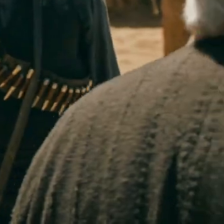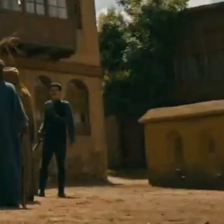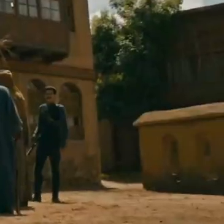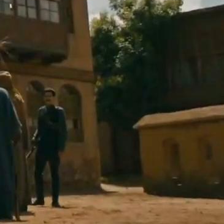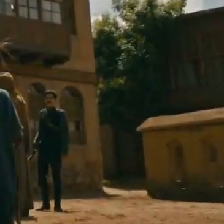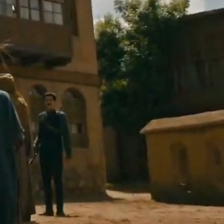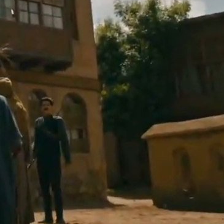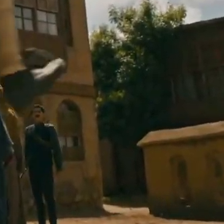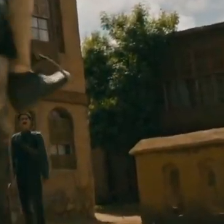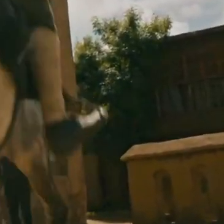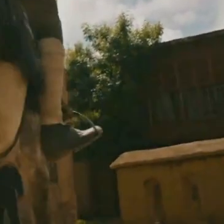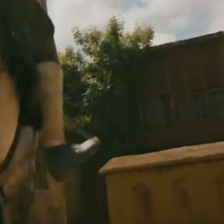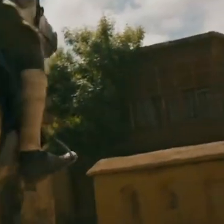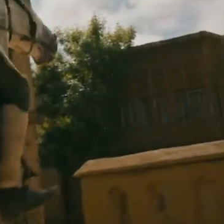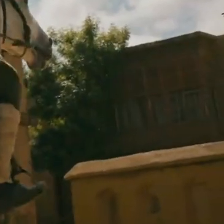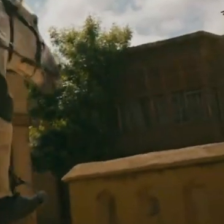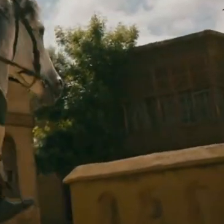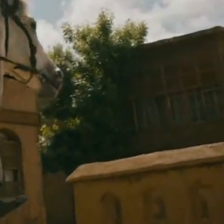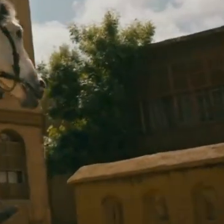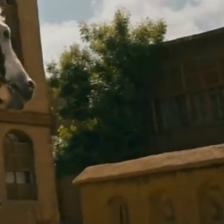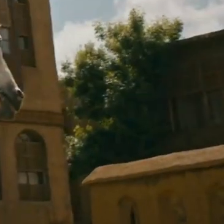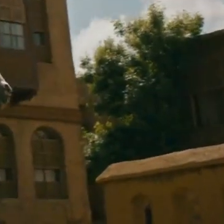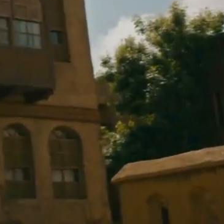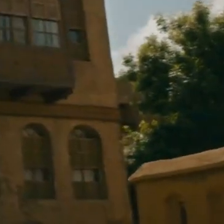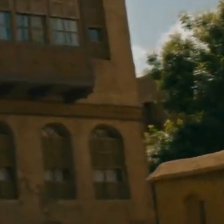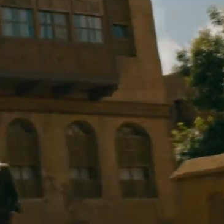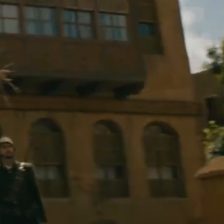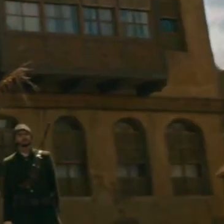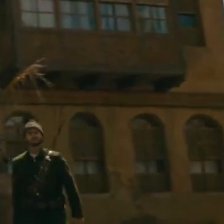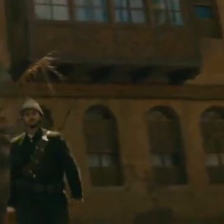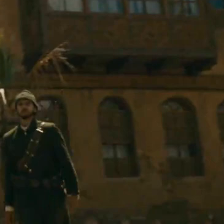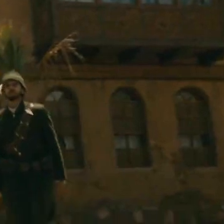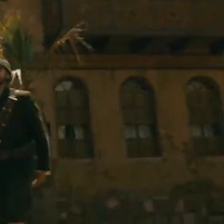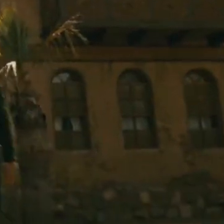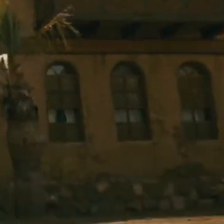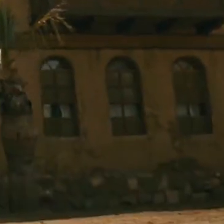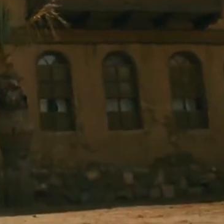Biraz geride durup atının yanına gelen askere bıraktı ve Ali'ye yöneldi.